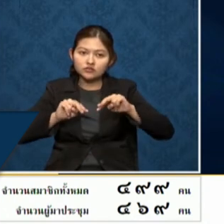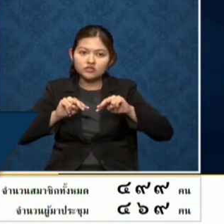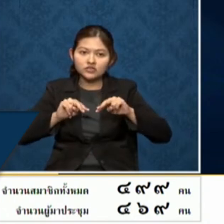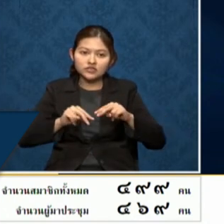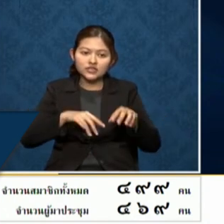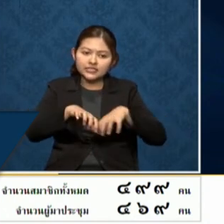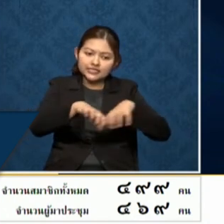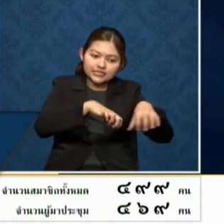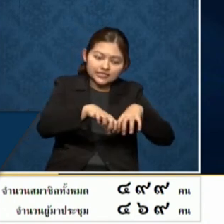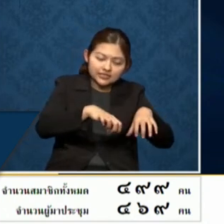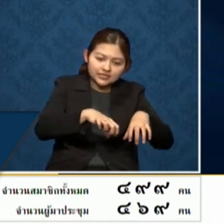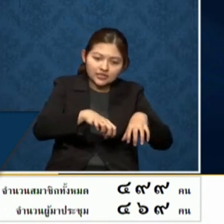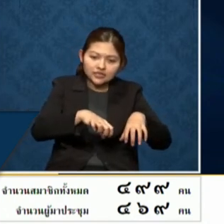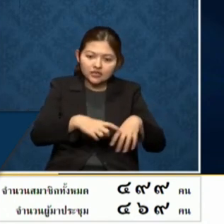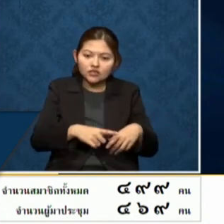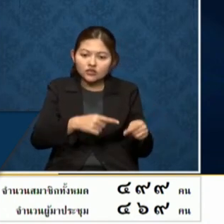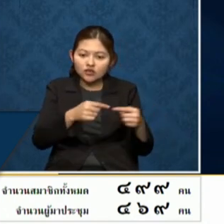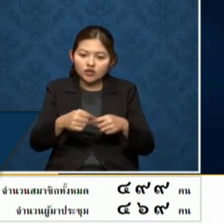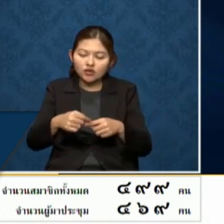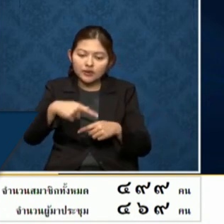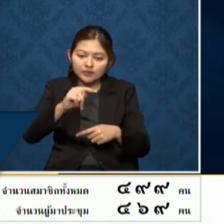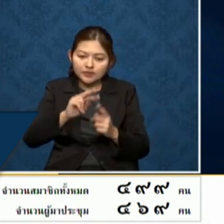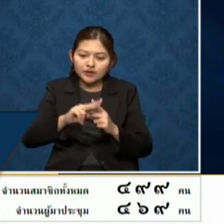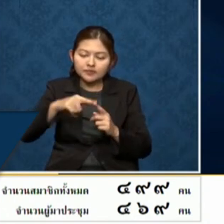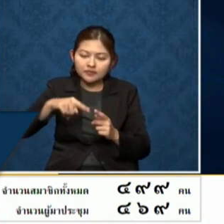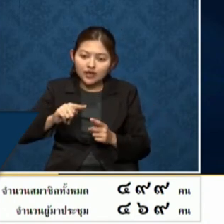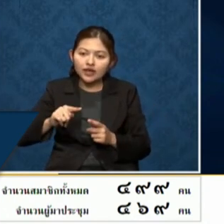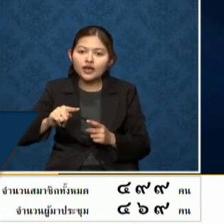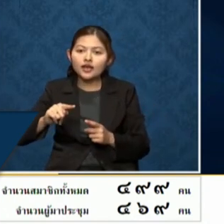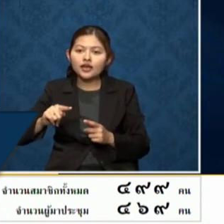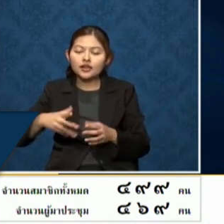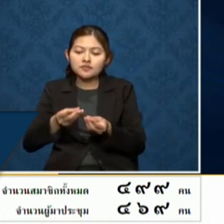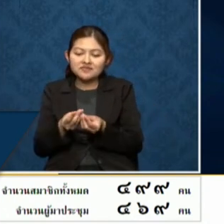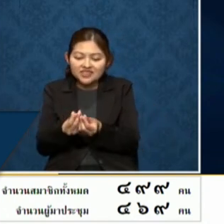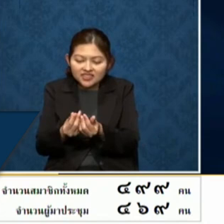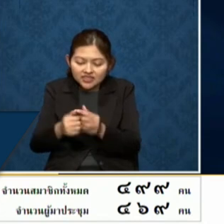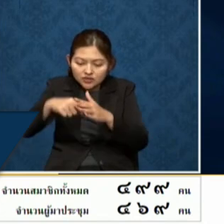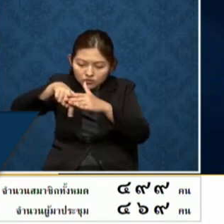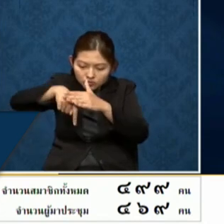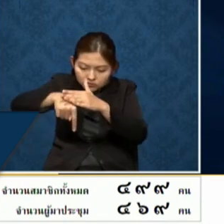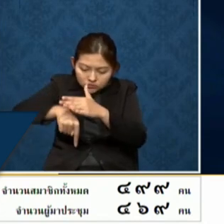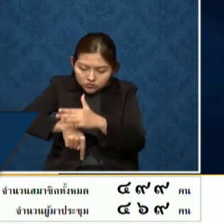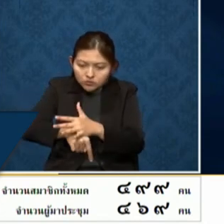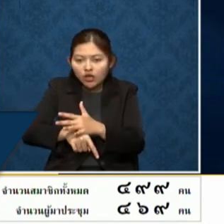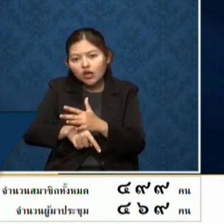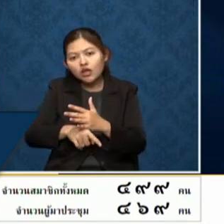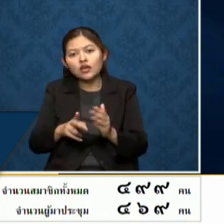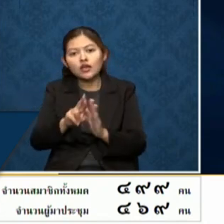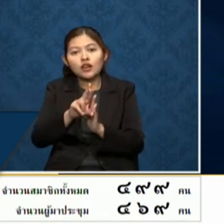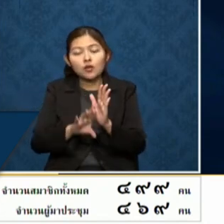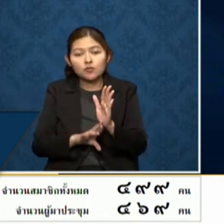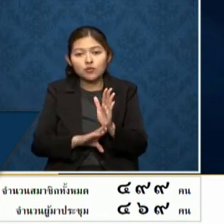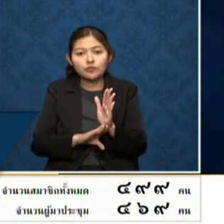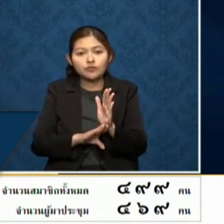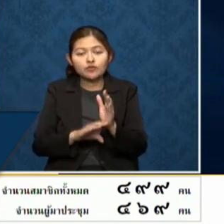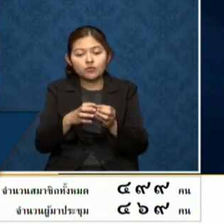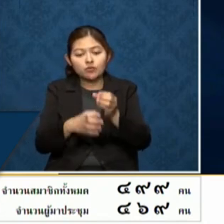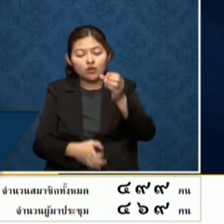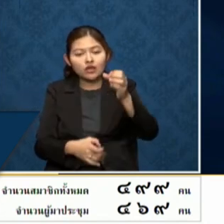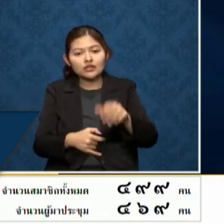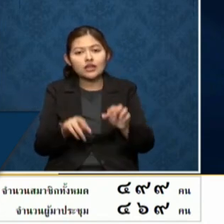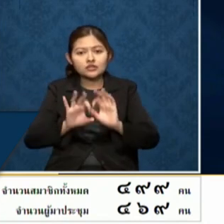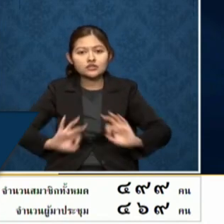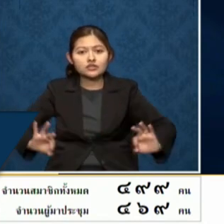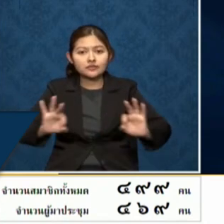มาจัดการเรื่องของอ่าประปาอ่าปาดาหรือผิวดินนะครับที่เป็นน้ำเพื่ออุปโภคบริโภคครับผมคิดว่าจำเป็นอย่าง